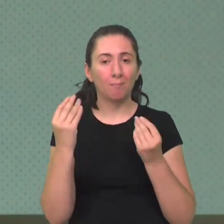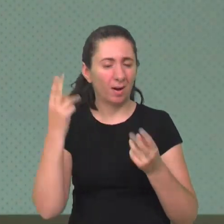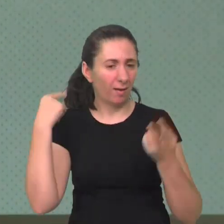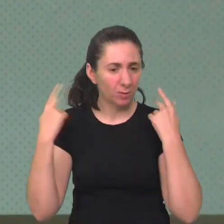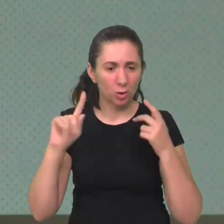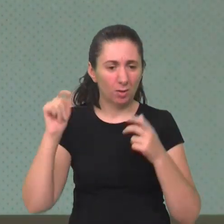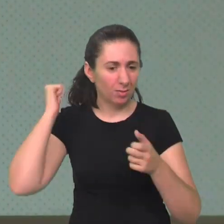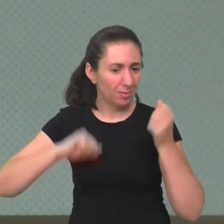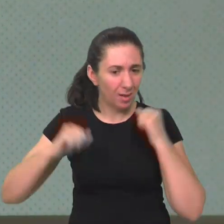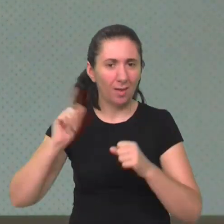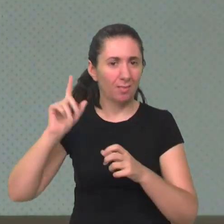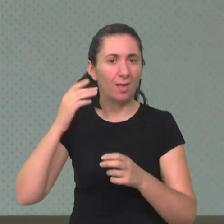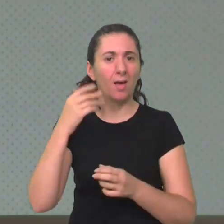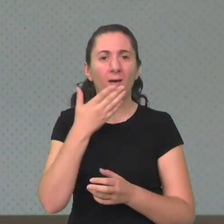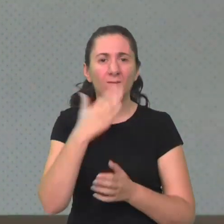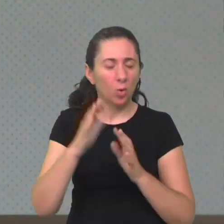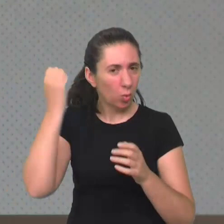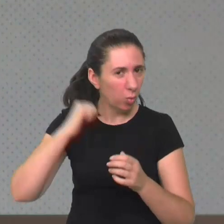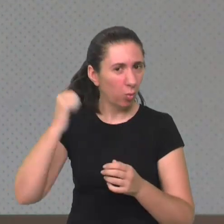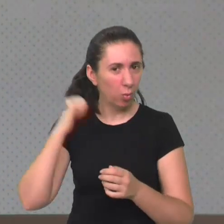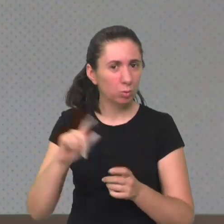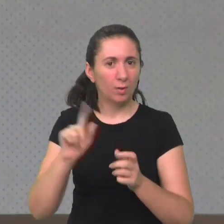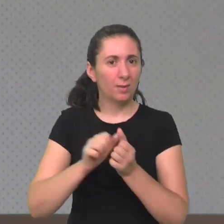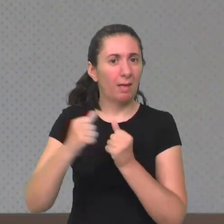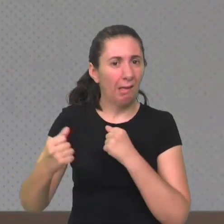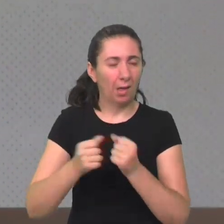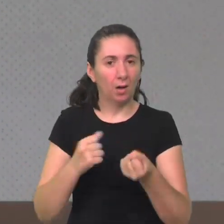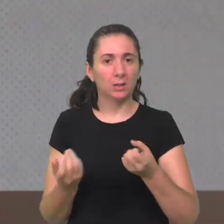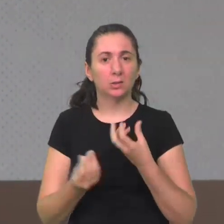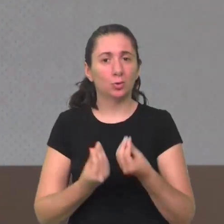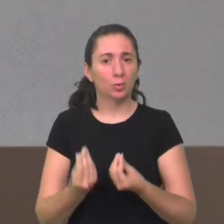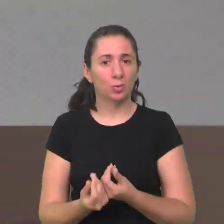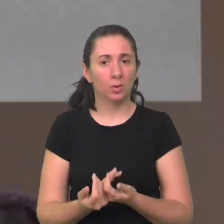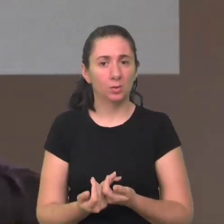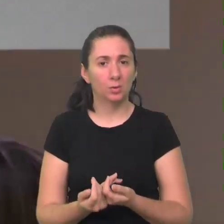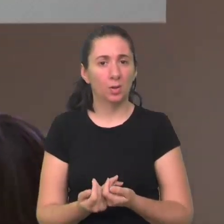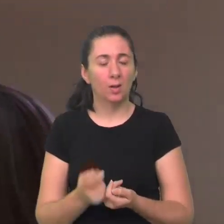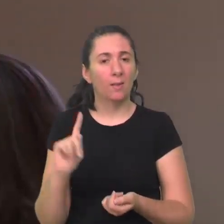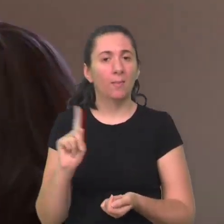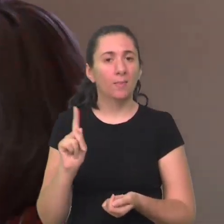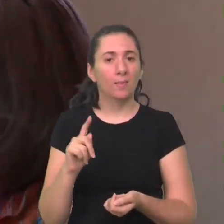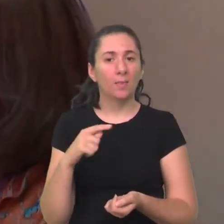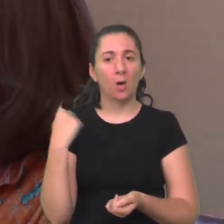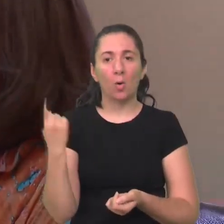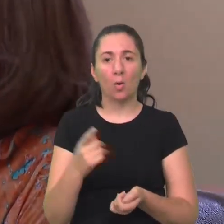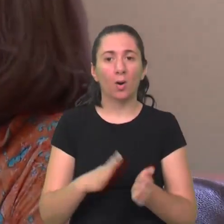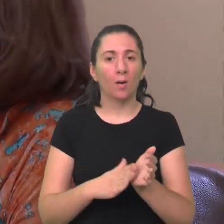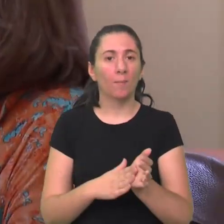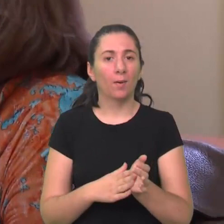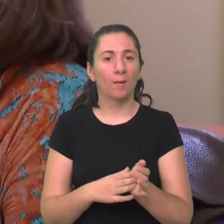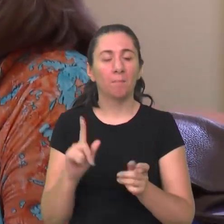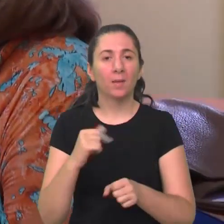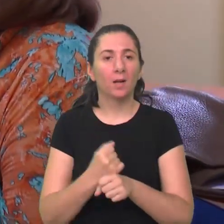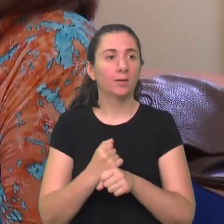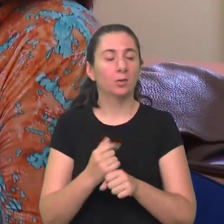ne razvlači, ne izlaže vrućini, rastezanju, ne izlaže okolišnim faktorima, ne radi